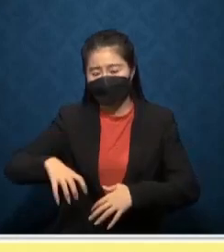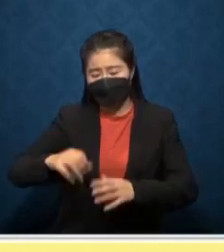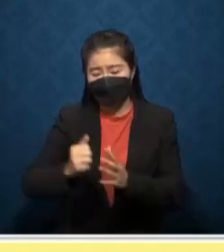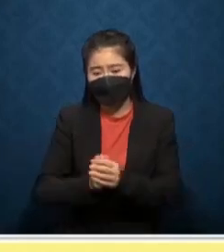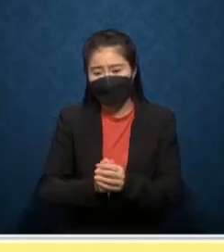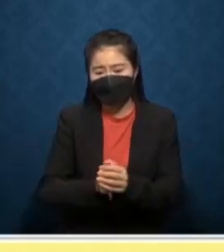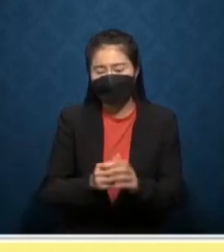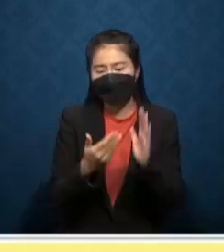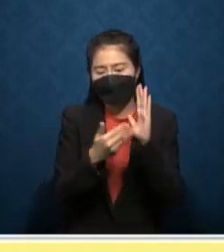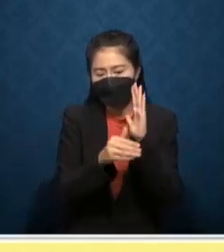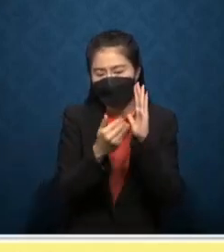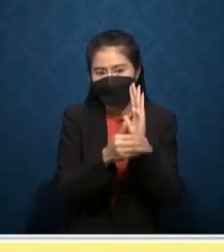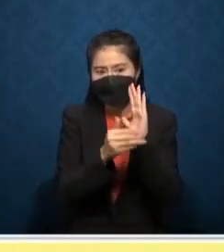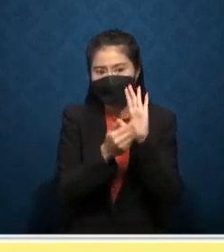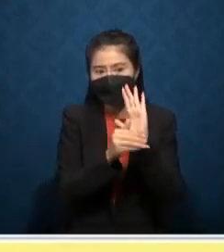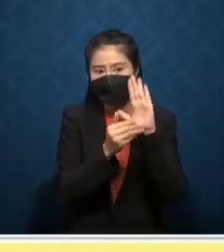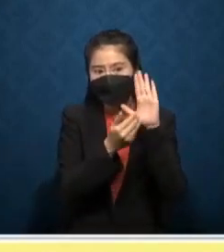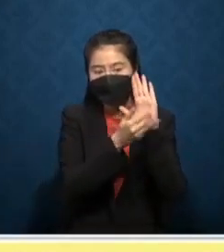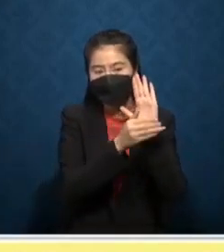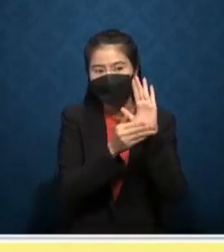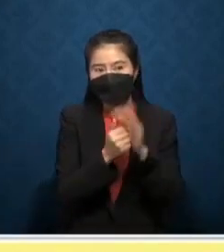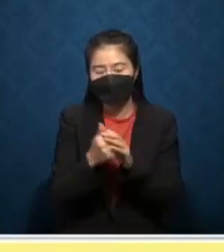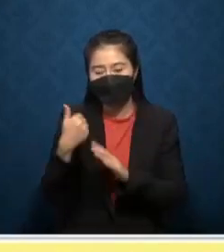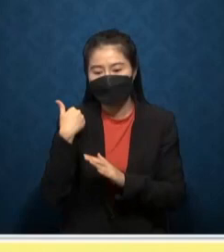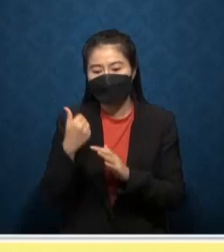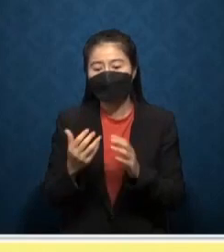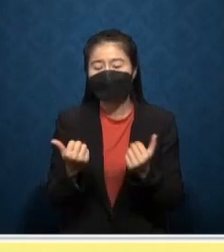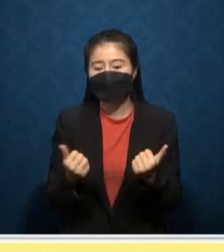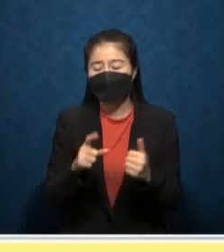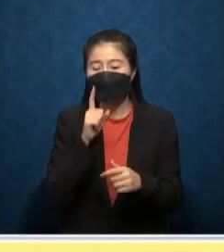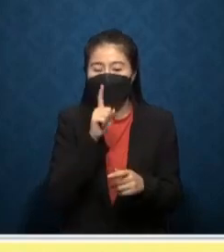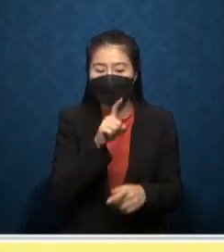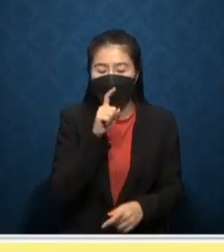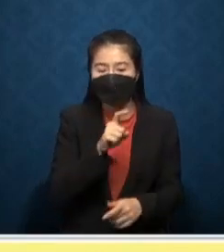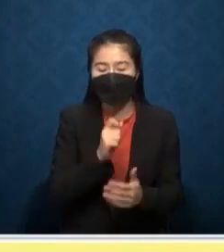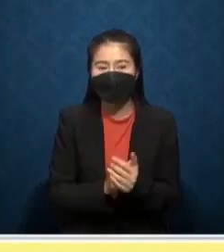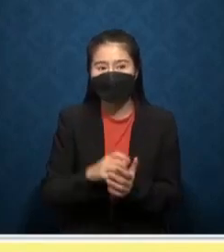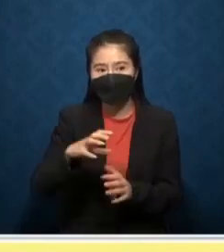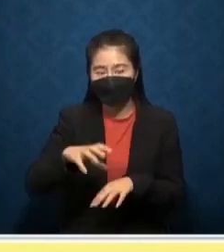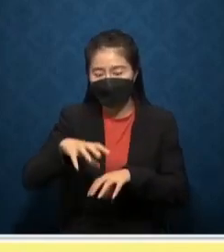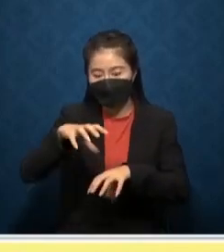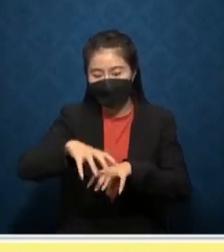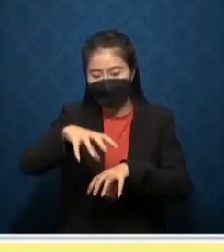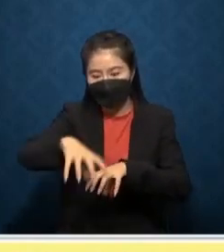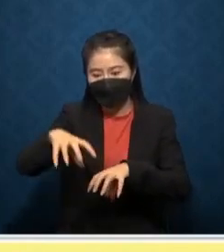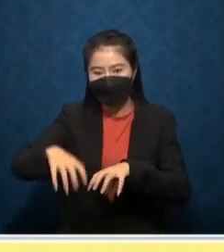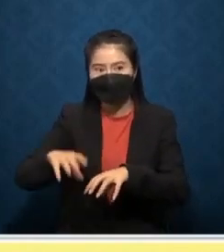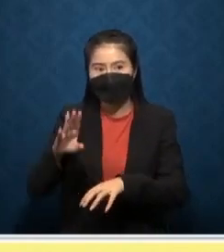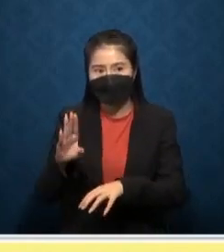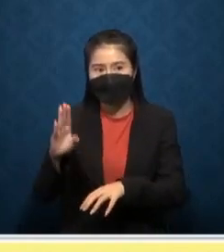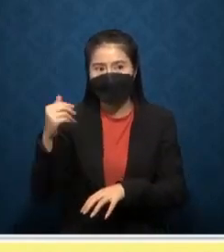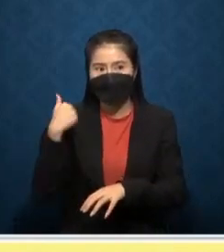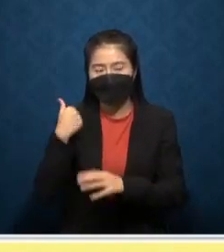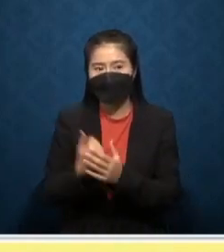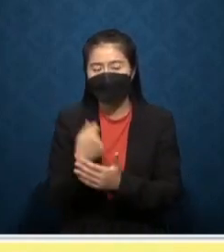ทั้งตเวิตกตเวิออก จากการศึกษา มีสี่แ่งารมหนึ่งส่ว